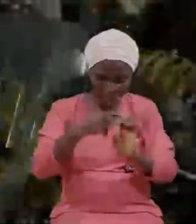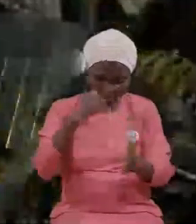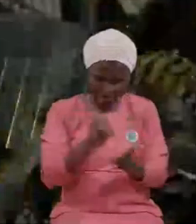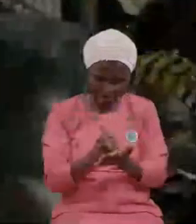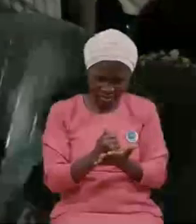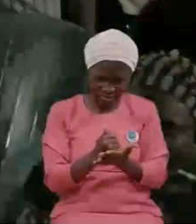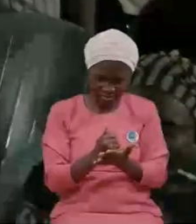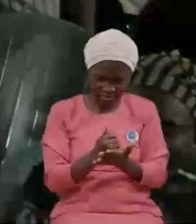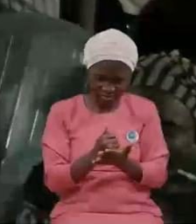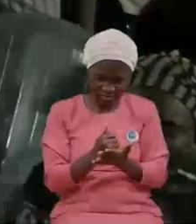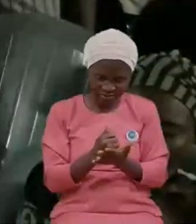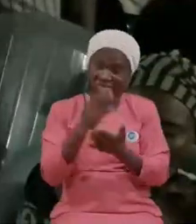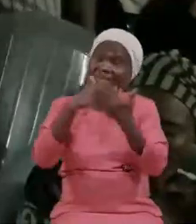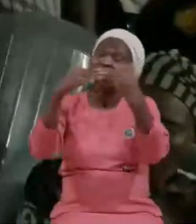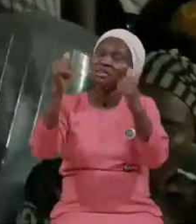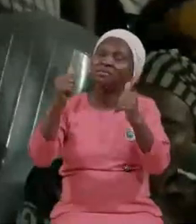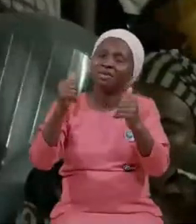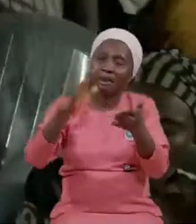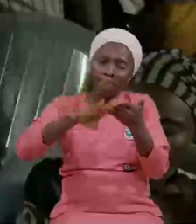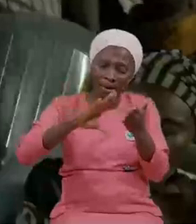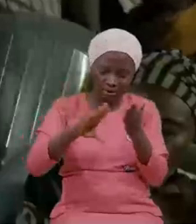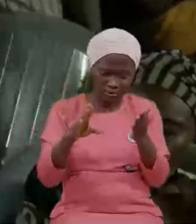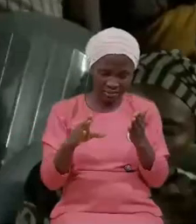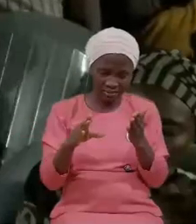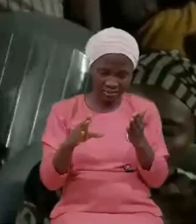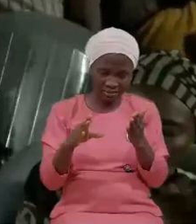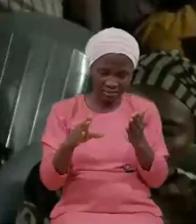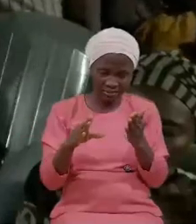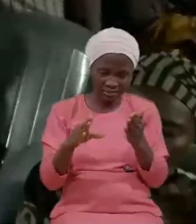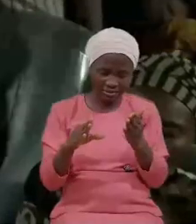Le pardon céleste. Le pardon royal.